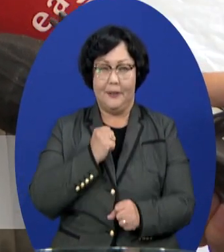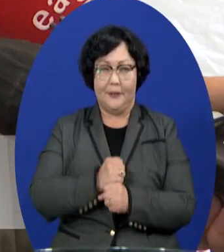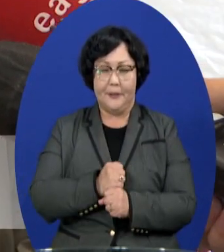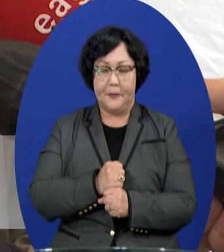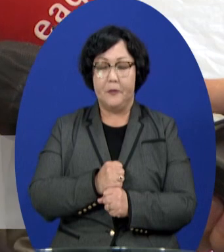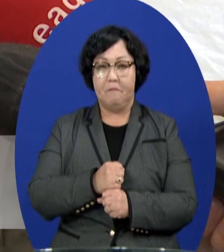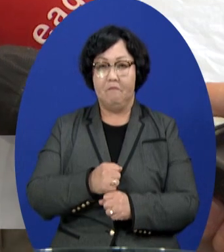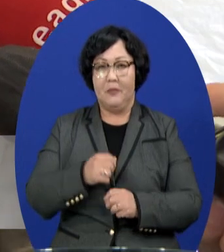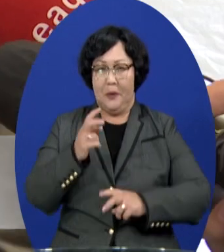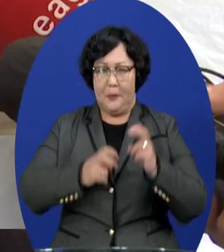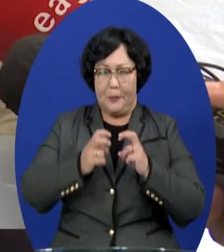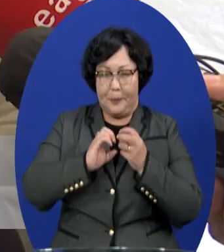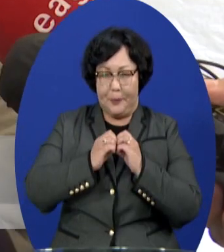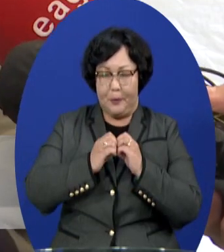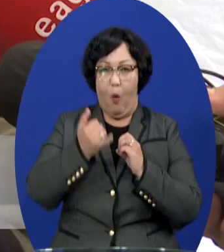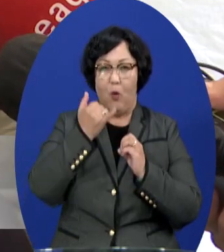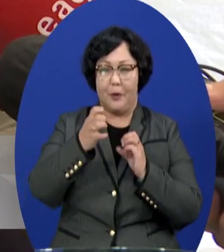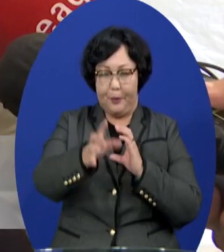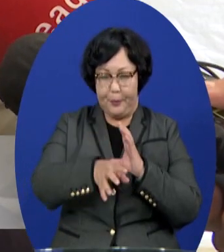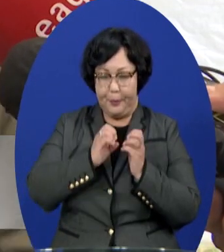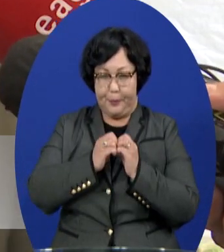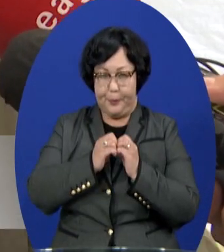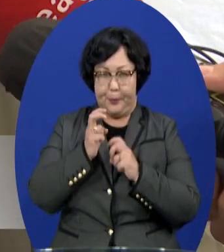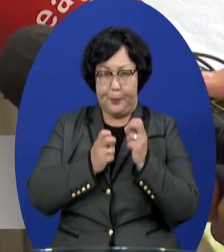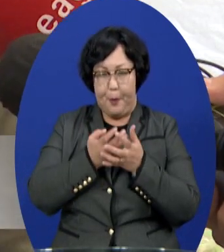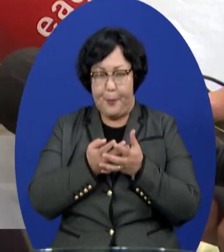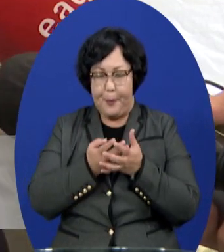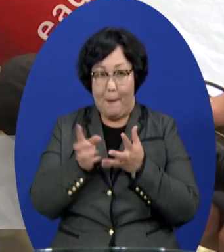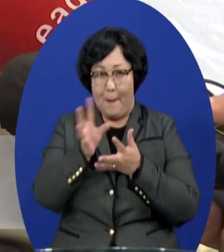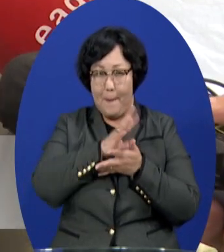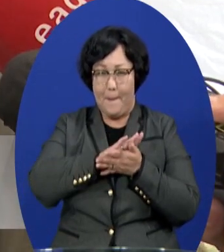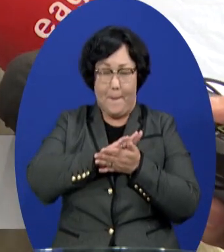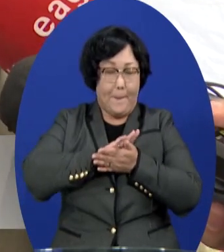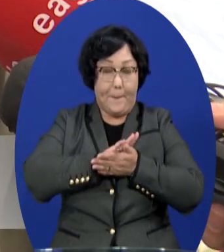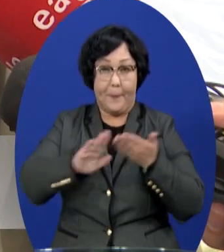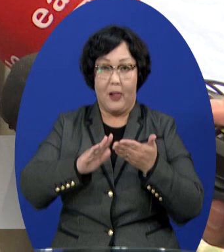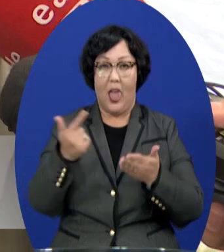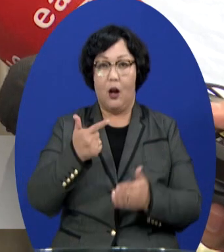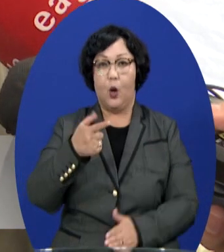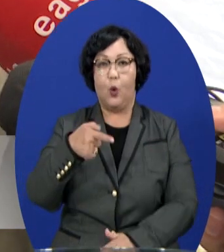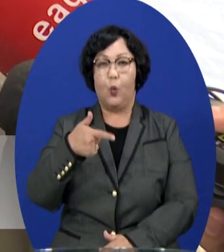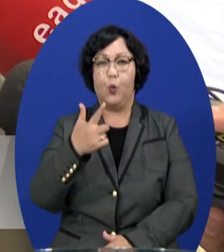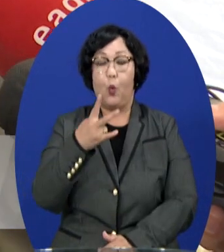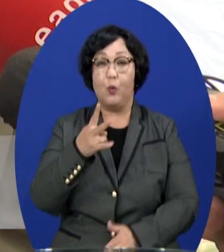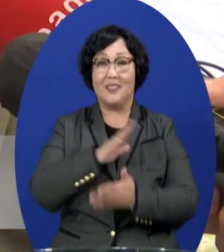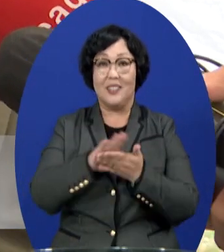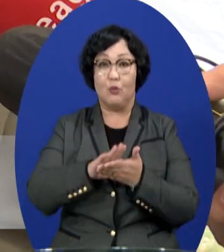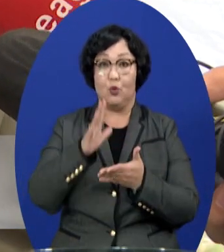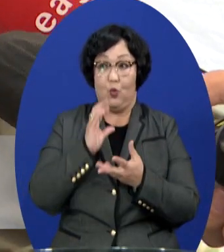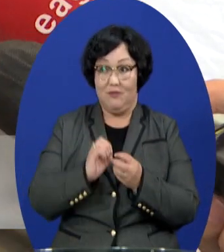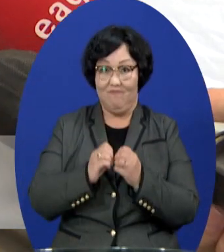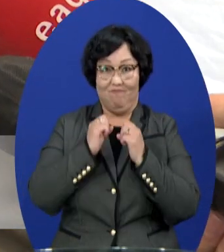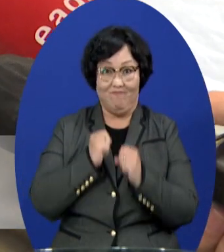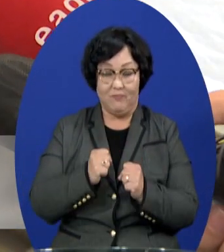ашиглан гүн цэвэршүүлээд усвгийн унд ахуйн зориултын тэр усны шугам сүлжээнд нь өгнө. Эннээс